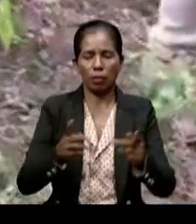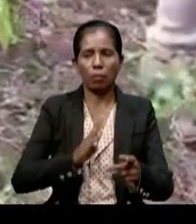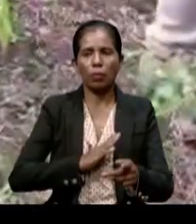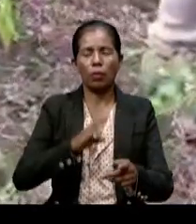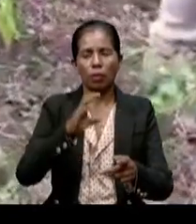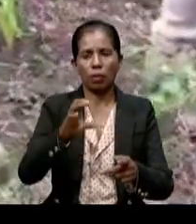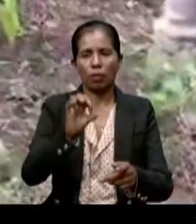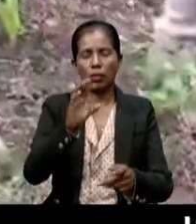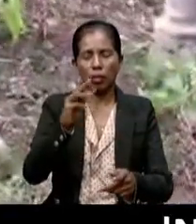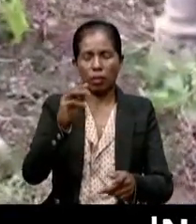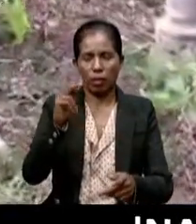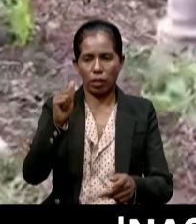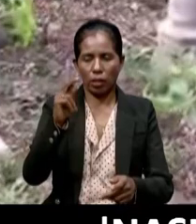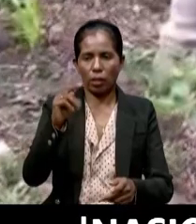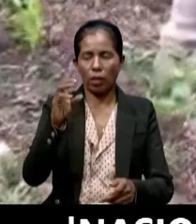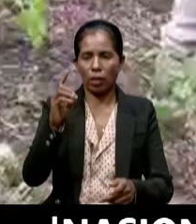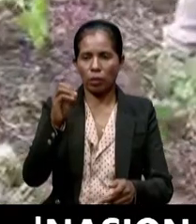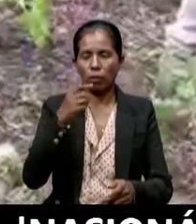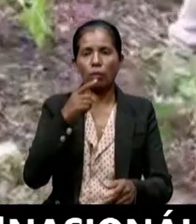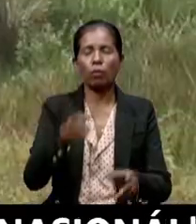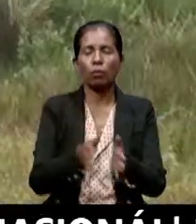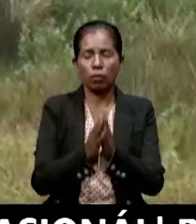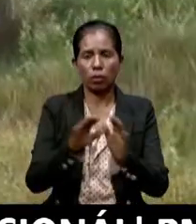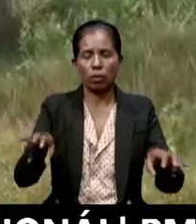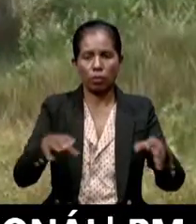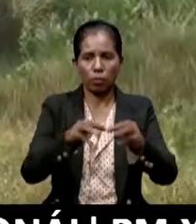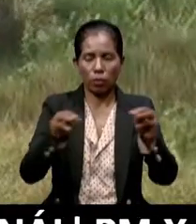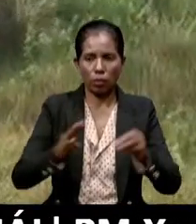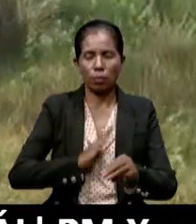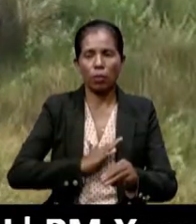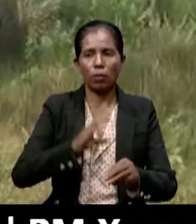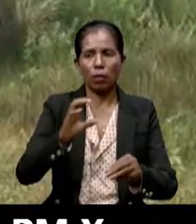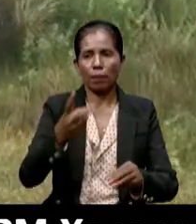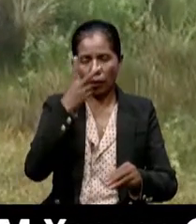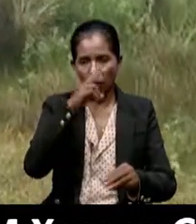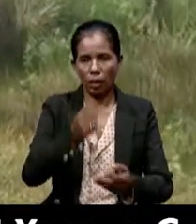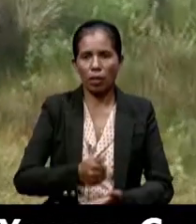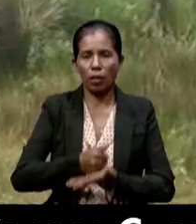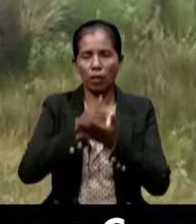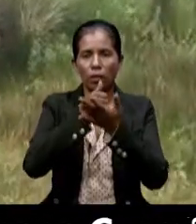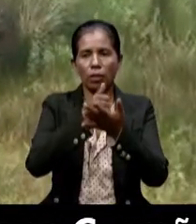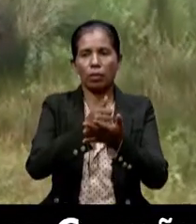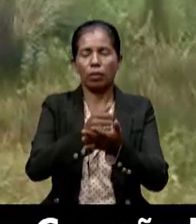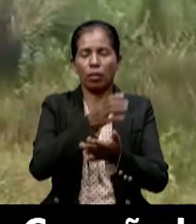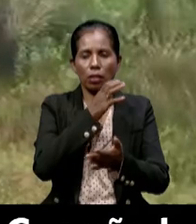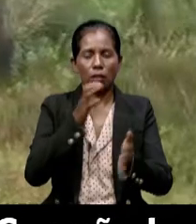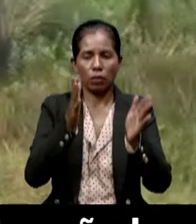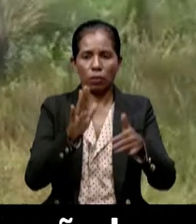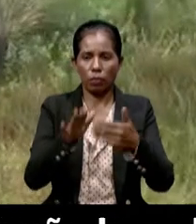Vila, Fernando Duzrez Amaral, khusus bah servis municipal agricultura Bokau, atau apoya mini trator bah agricultor